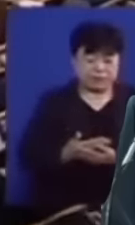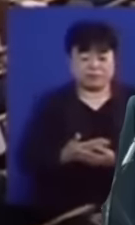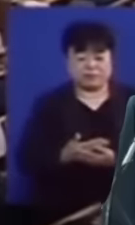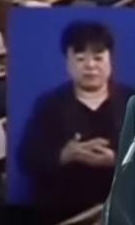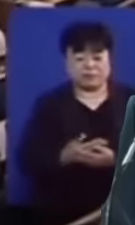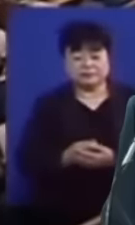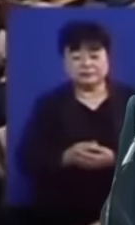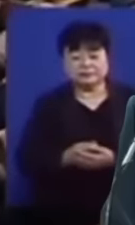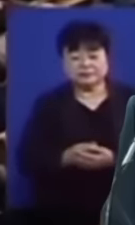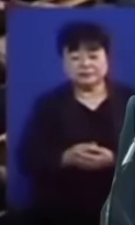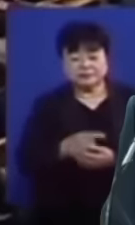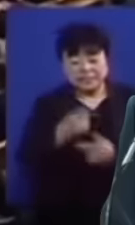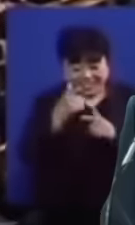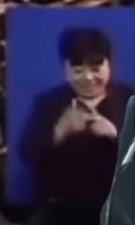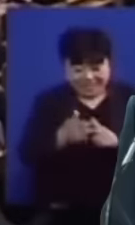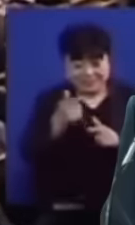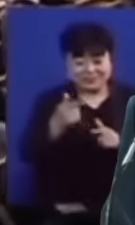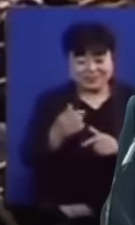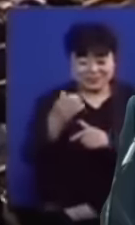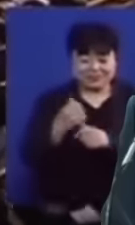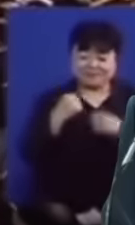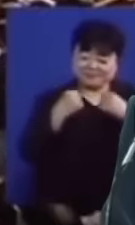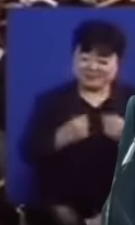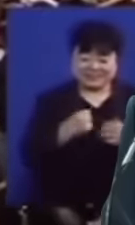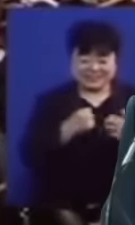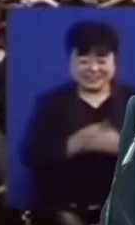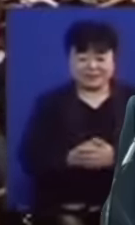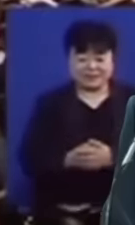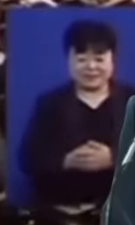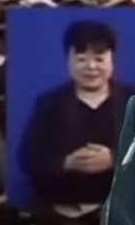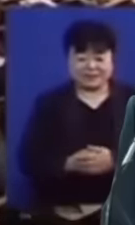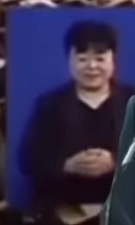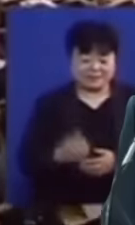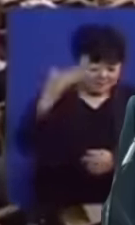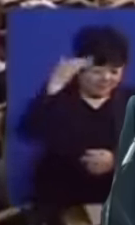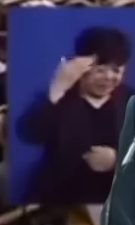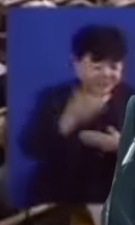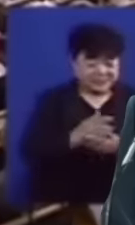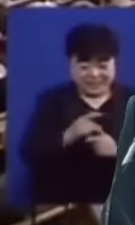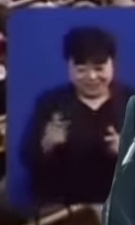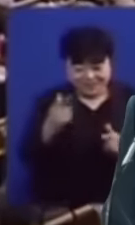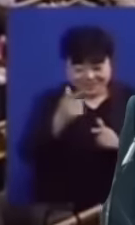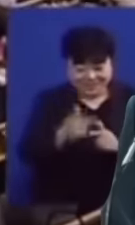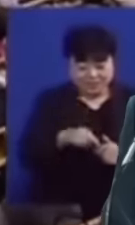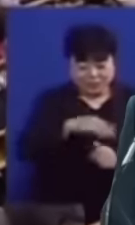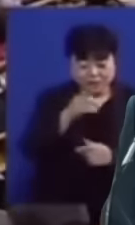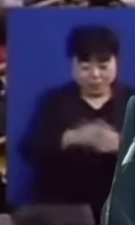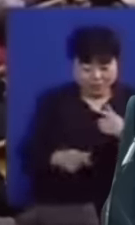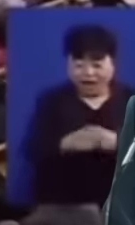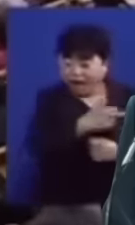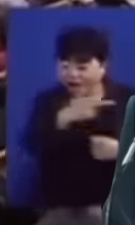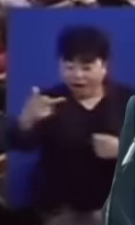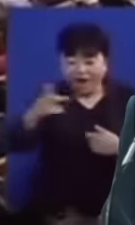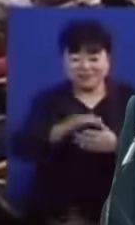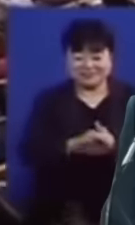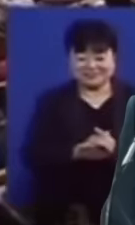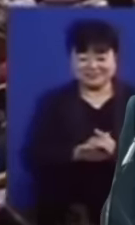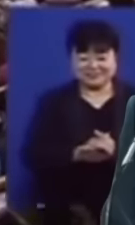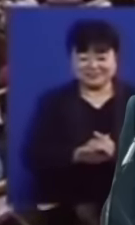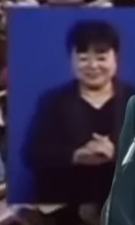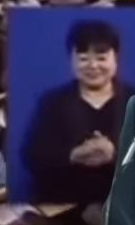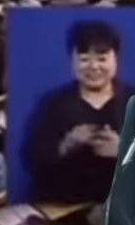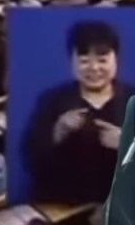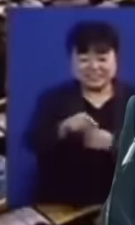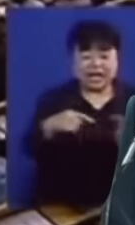우겨쌈을 당하여도 여기 예수님이 들어 앉으시니까 쌓이지 않습니다. 예수님은 환경보다 크기 때문인 것입니다.